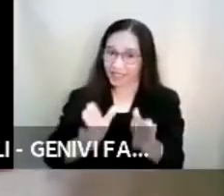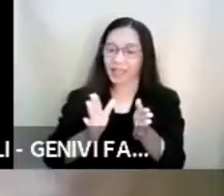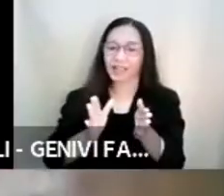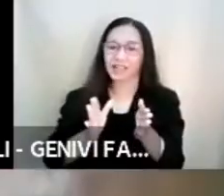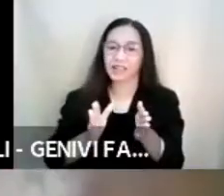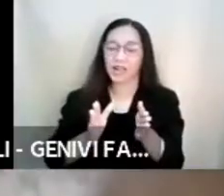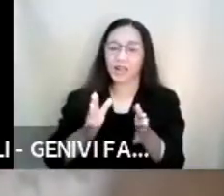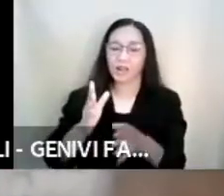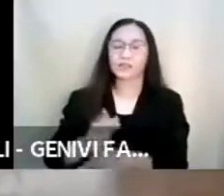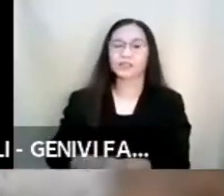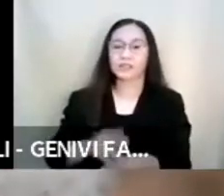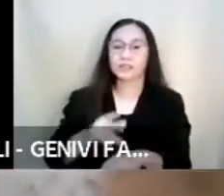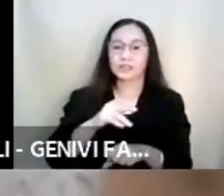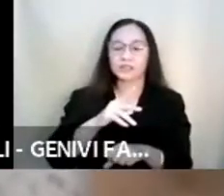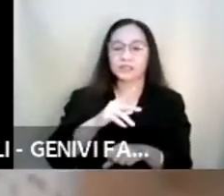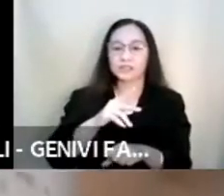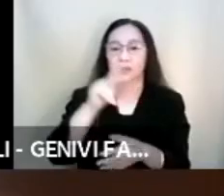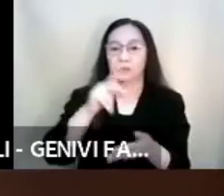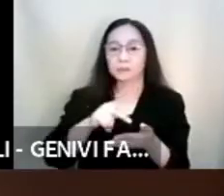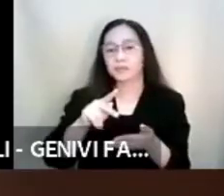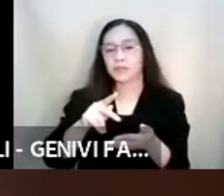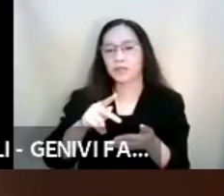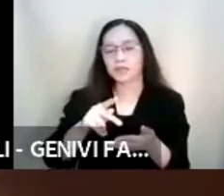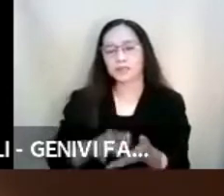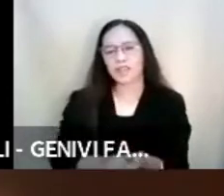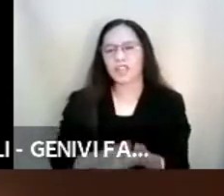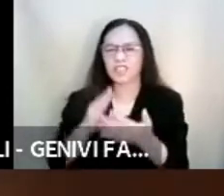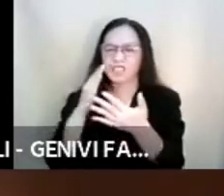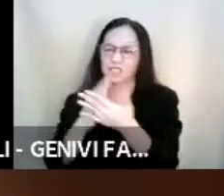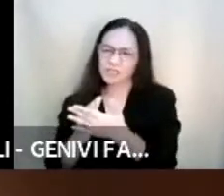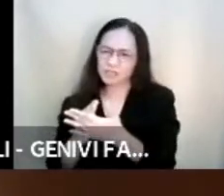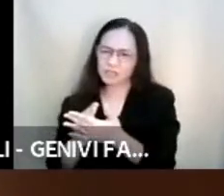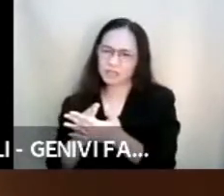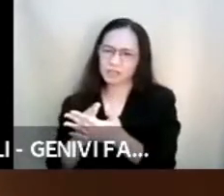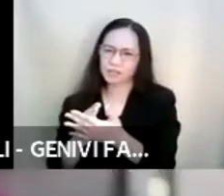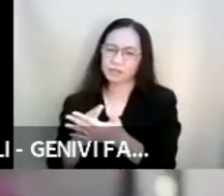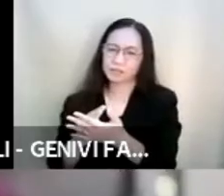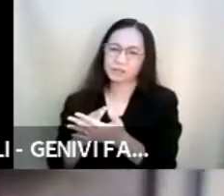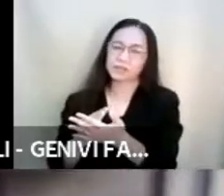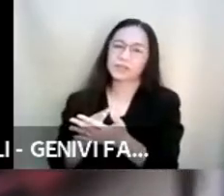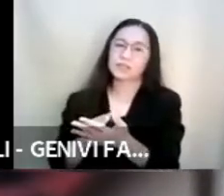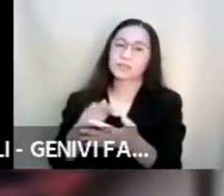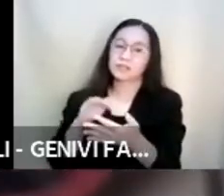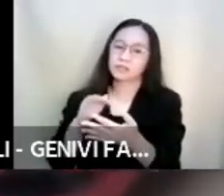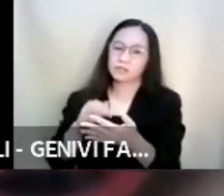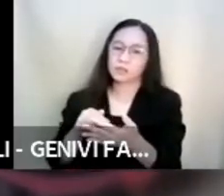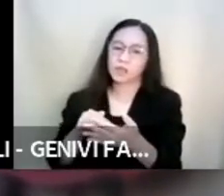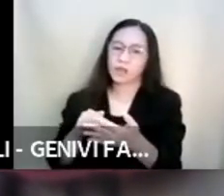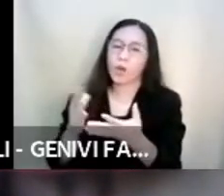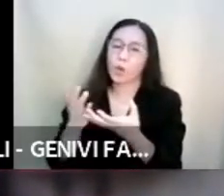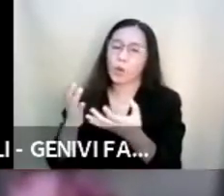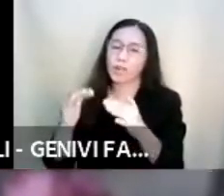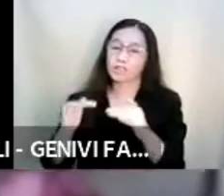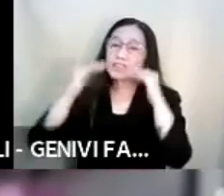pandesal. In-stop ko nga si Rosa ng pag-school kasi nga gusto ko naman level up. So we attended